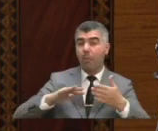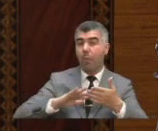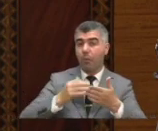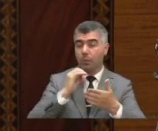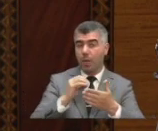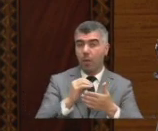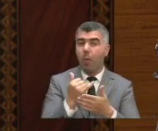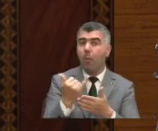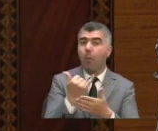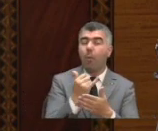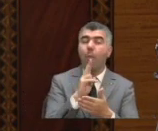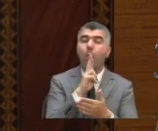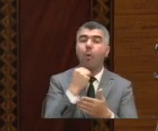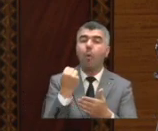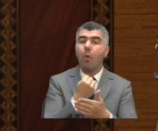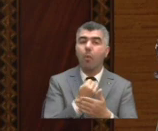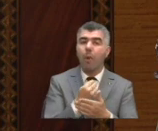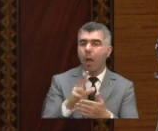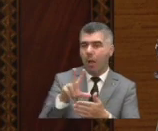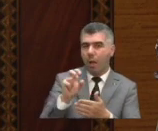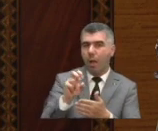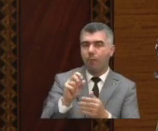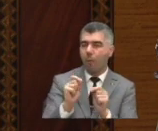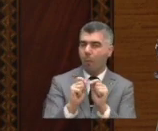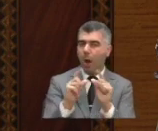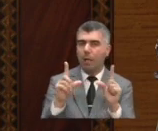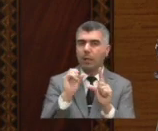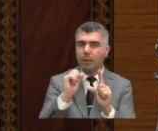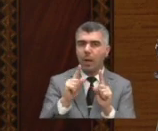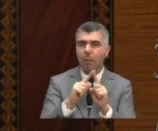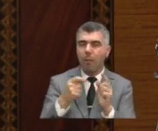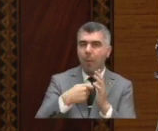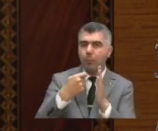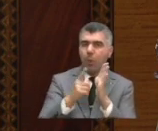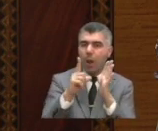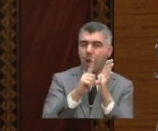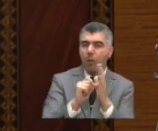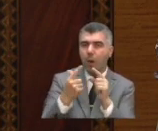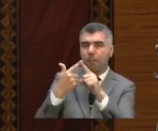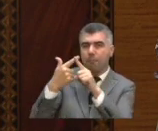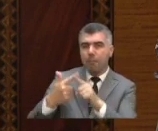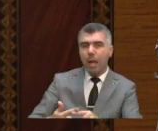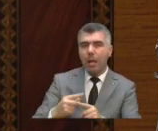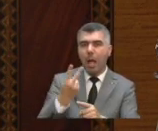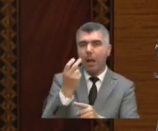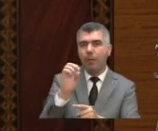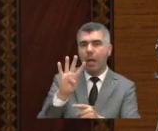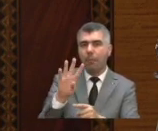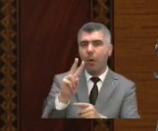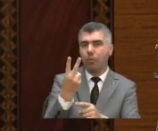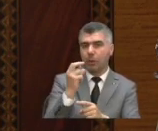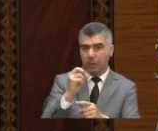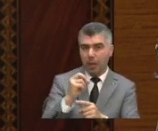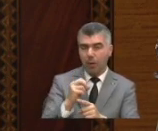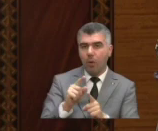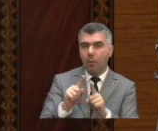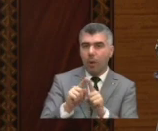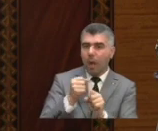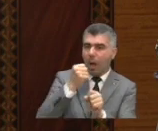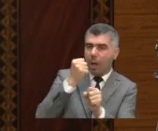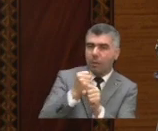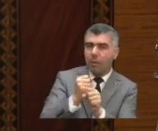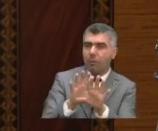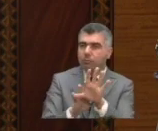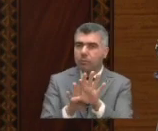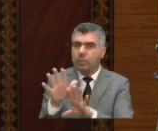بان النجاح في تنزيل المحاور الاساسيه لمشروع قانون الماليه لسنه 2000 202 وتحقيق اهدافه لا